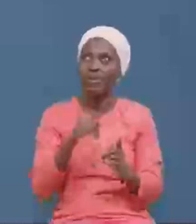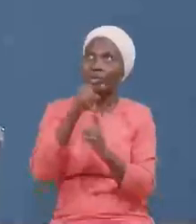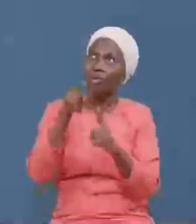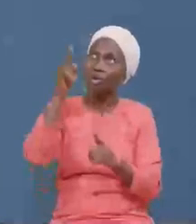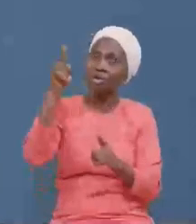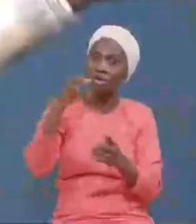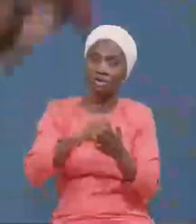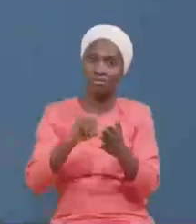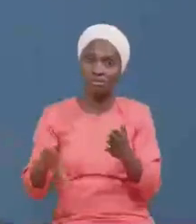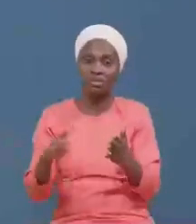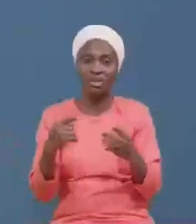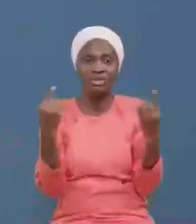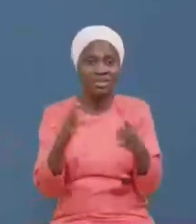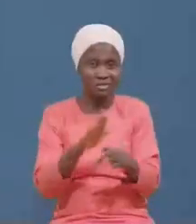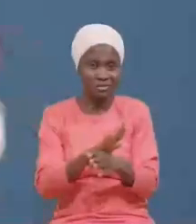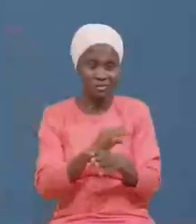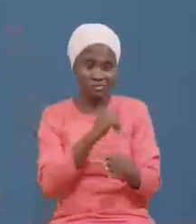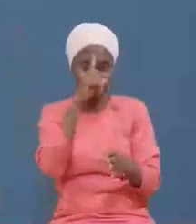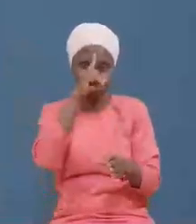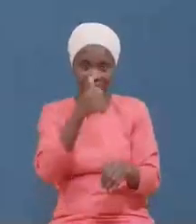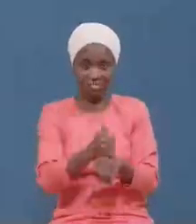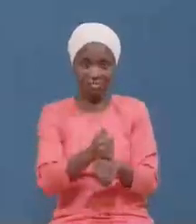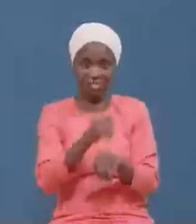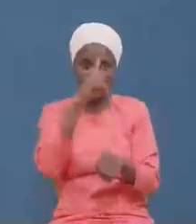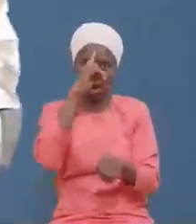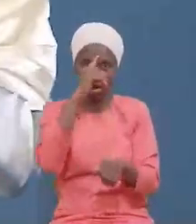Quand il ôte les habitudes pécheresses,